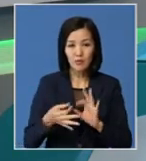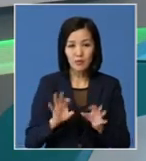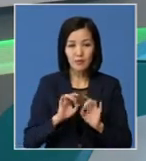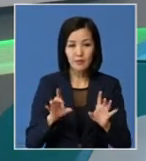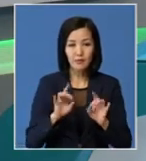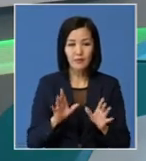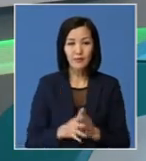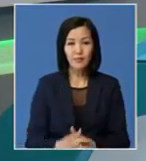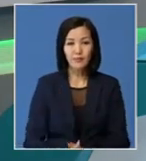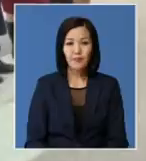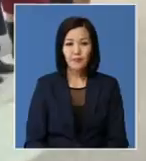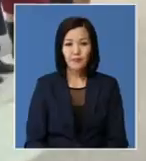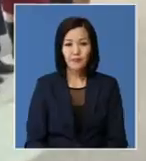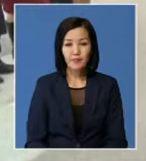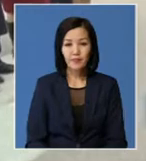тілдесіп қайтты.